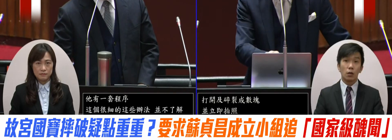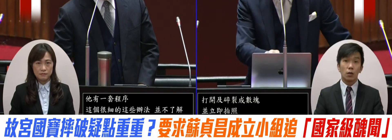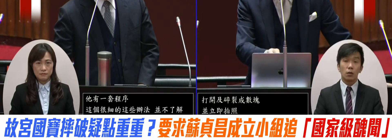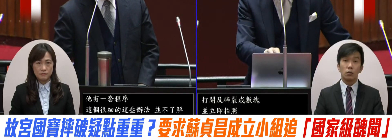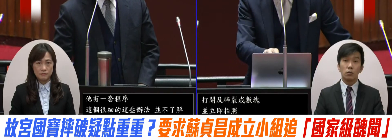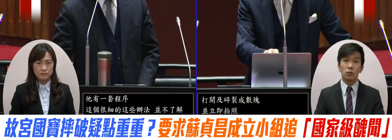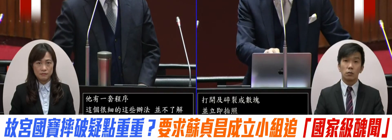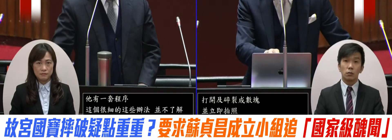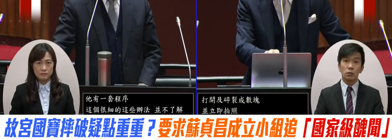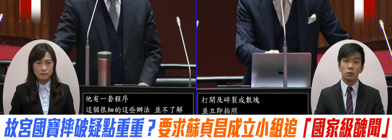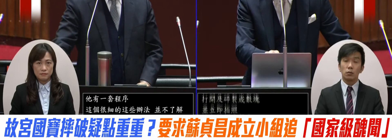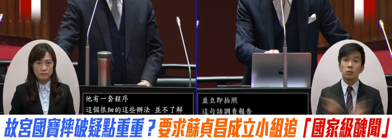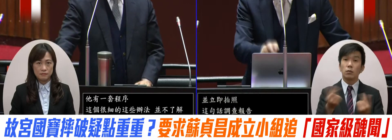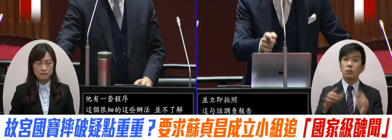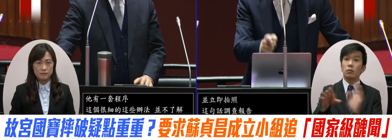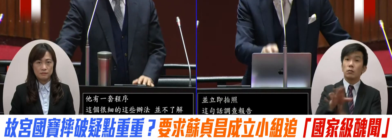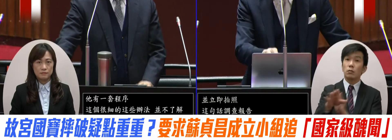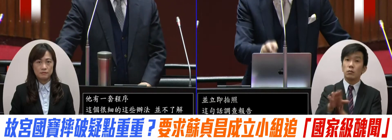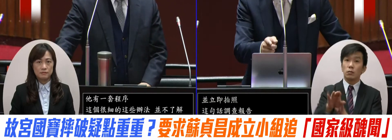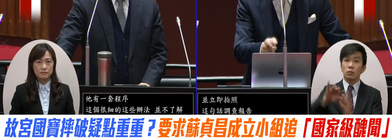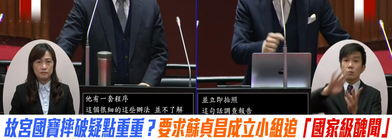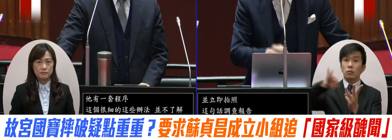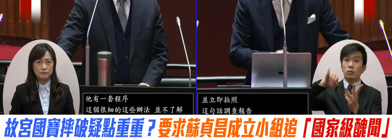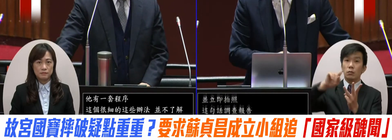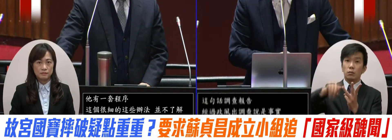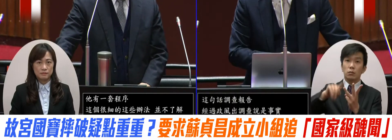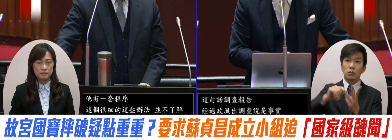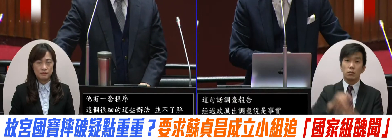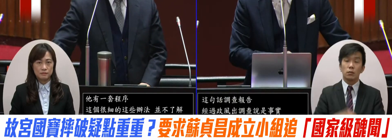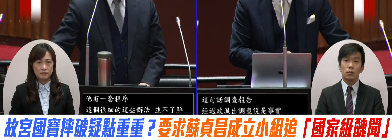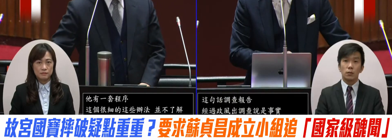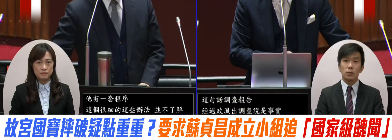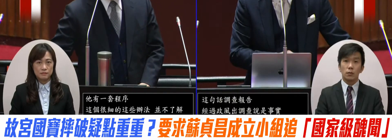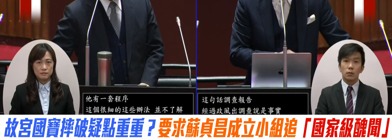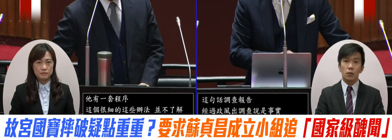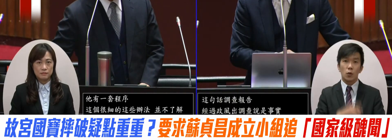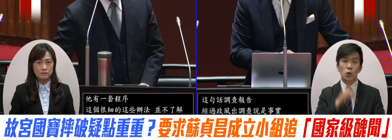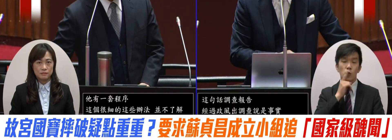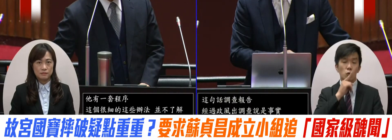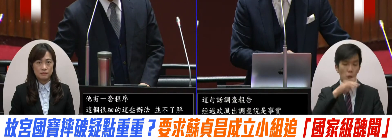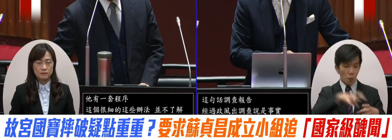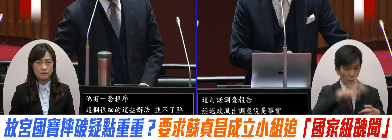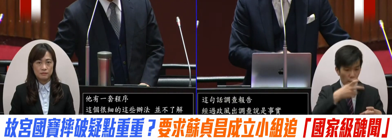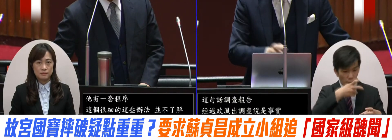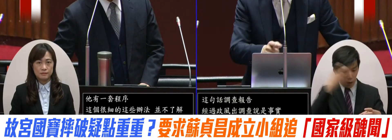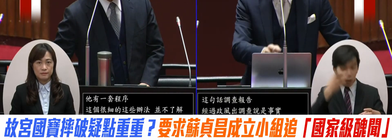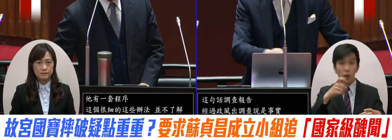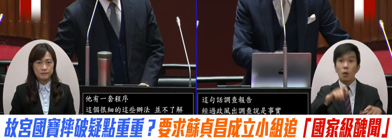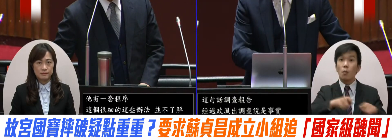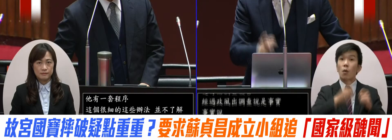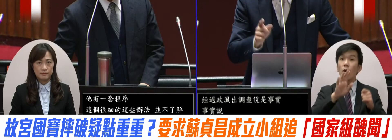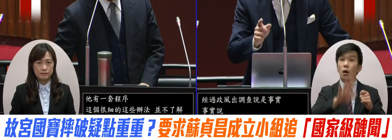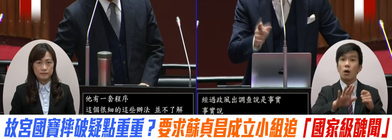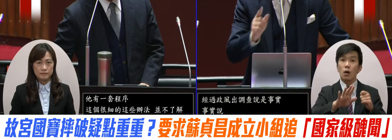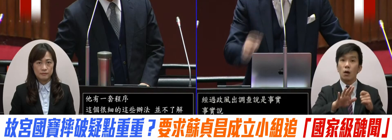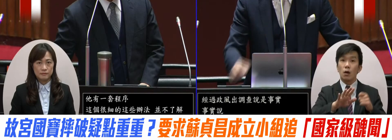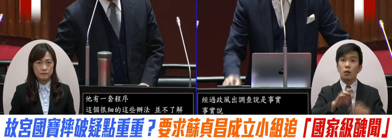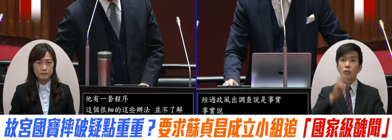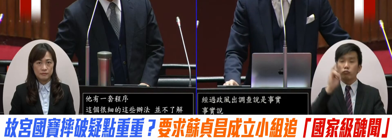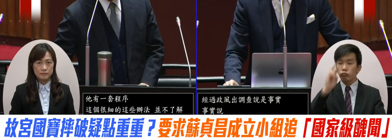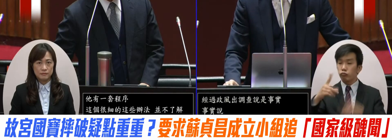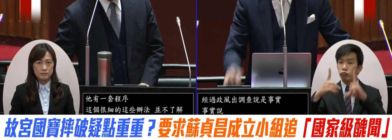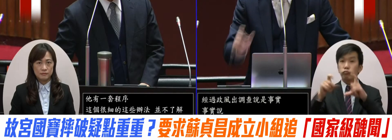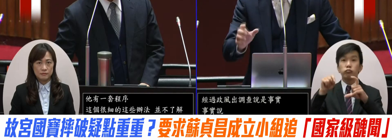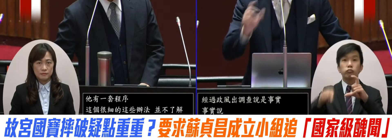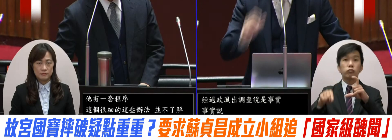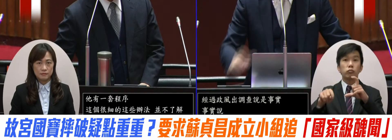像后来右边的这一件，右边这一件就是也是说打开的时候就发现破损，而这个破损你看到它照相的现